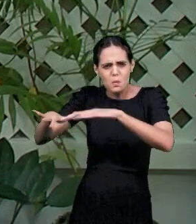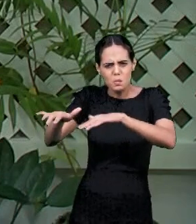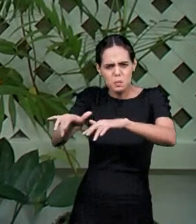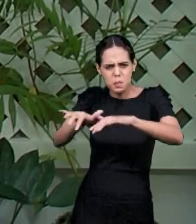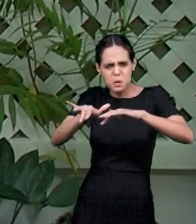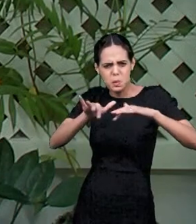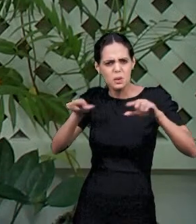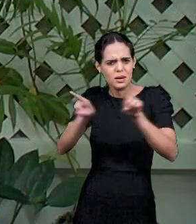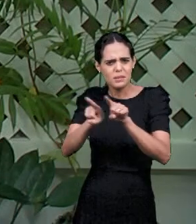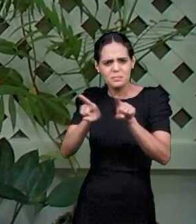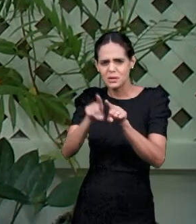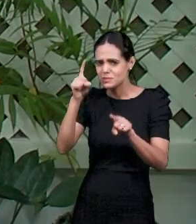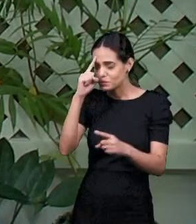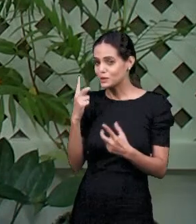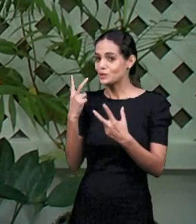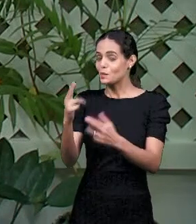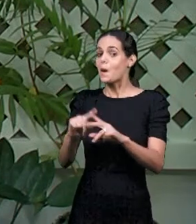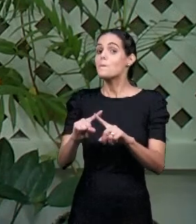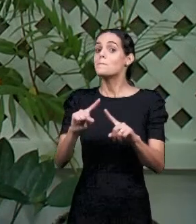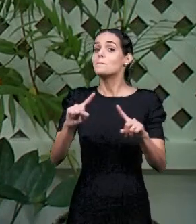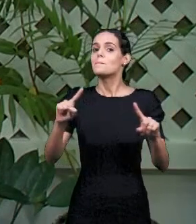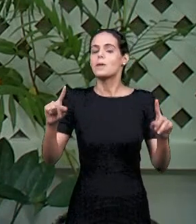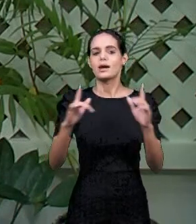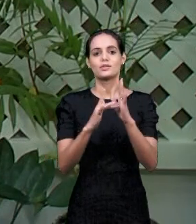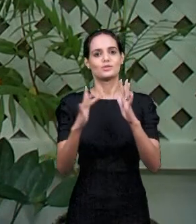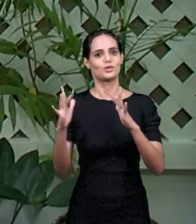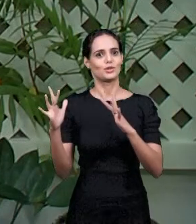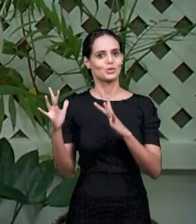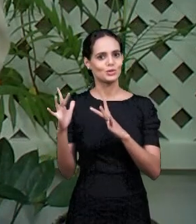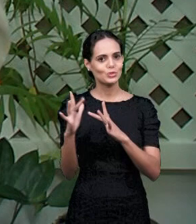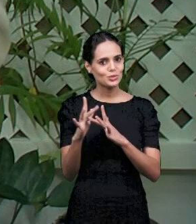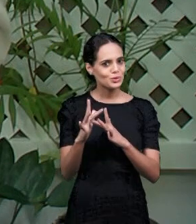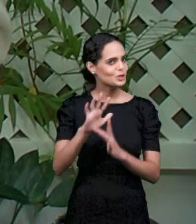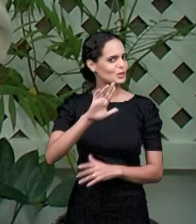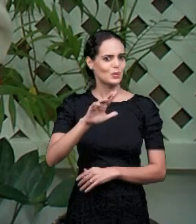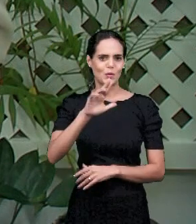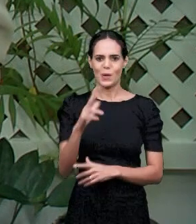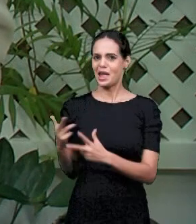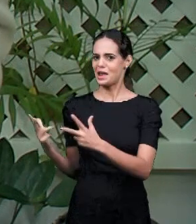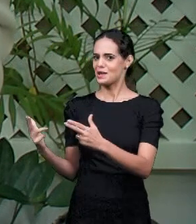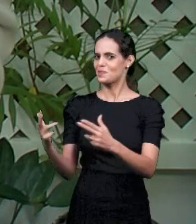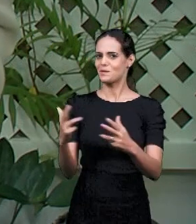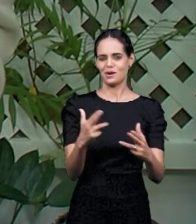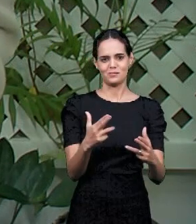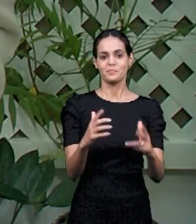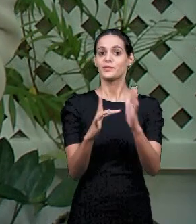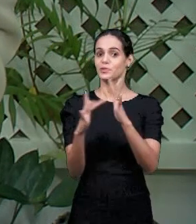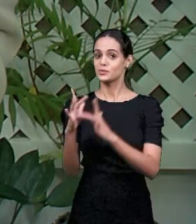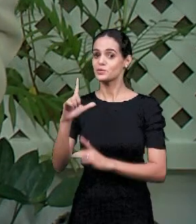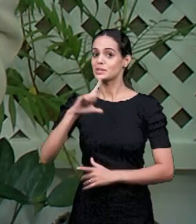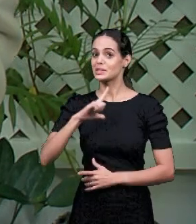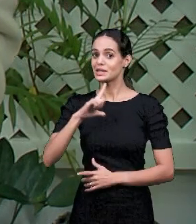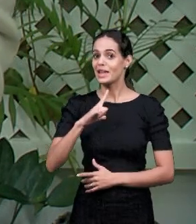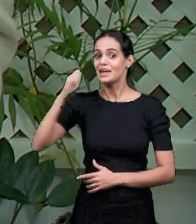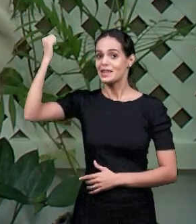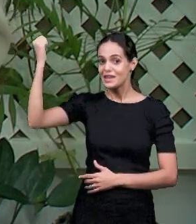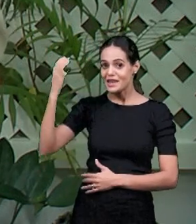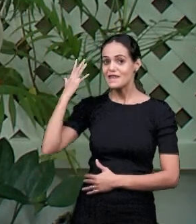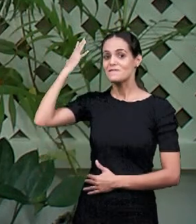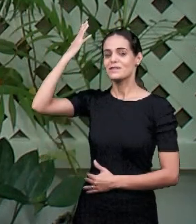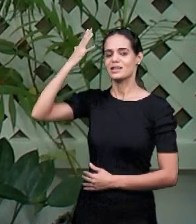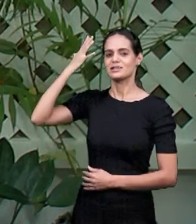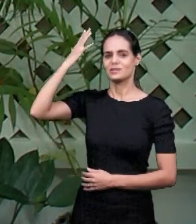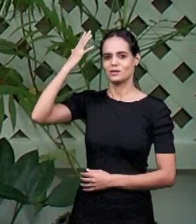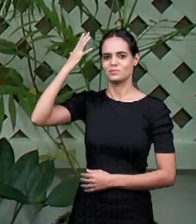Mais Jésus, il y a la révélation maintenant. Et là, Jésus, il touche